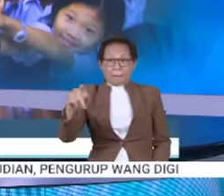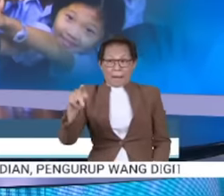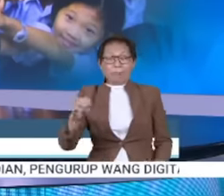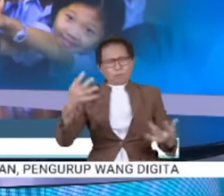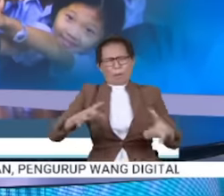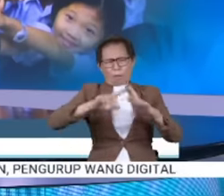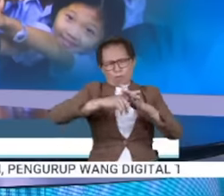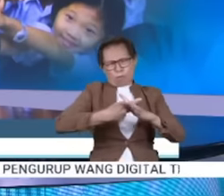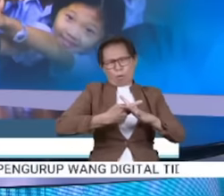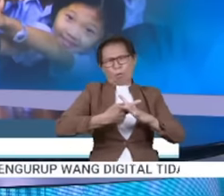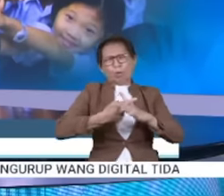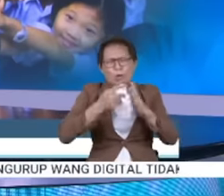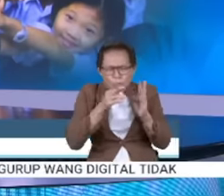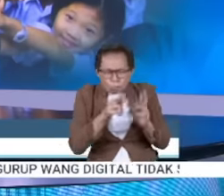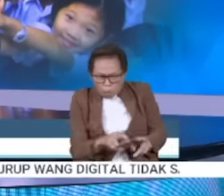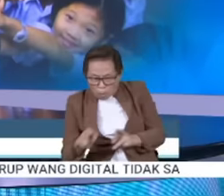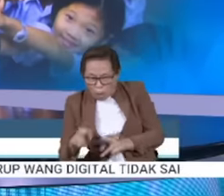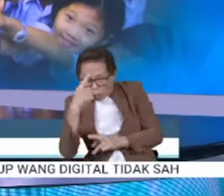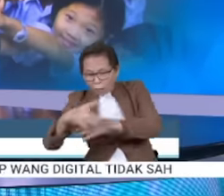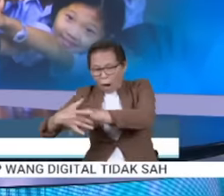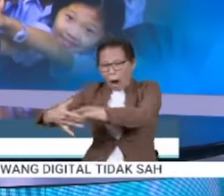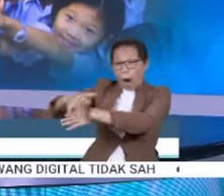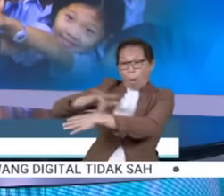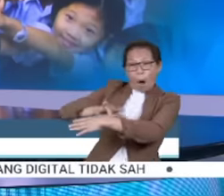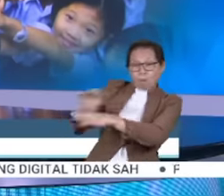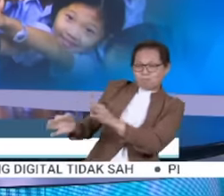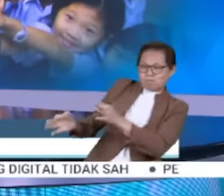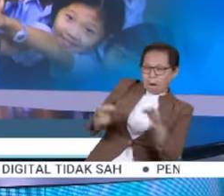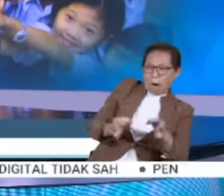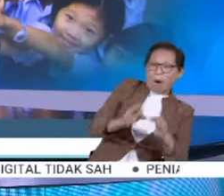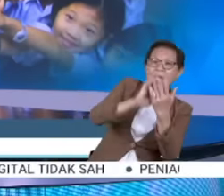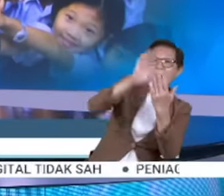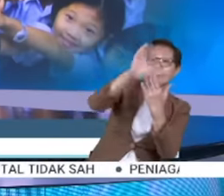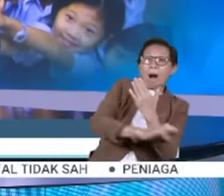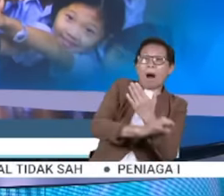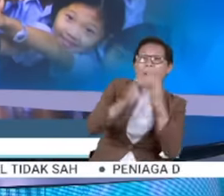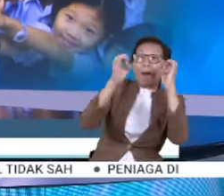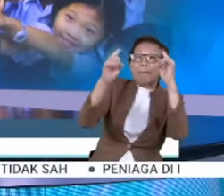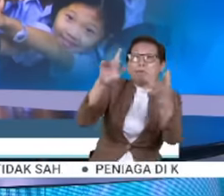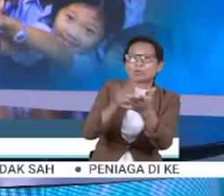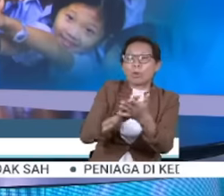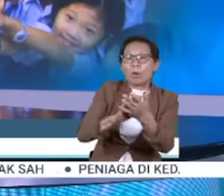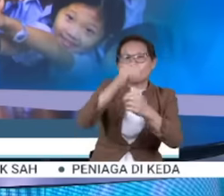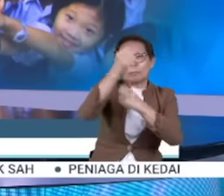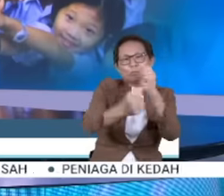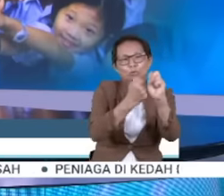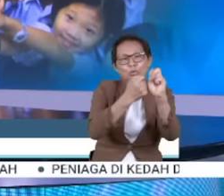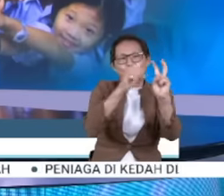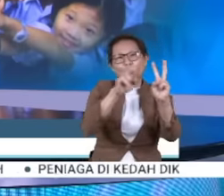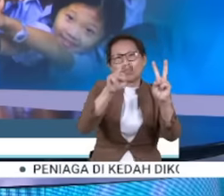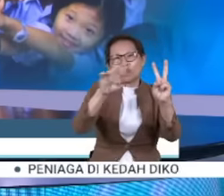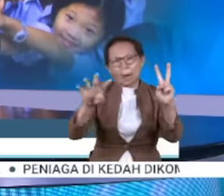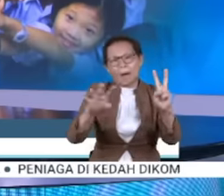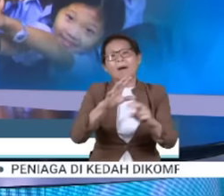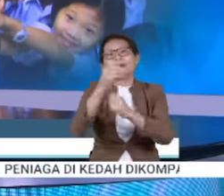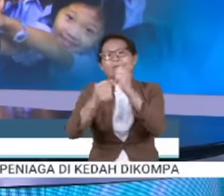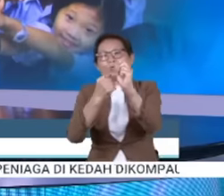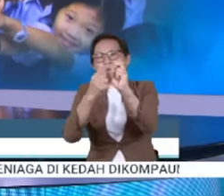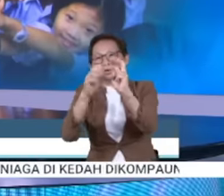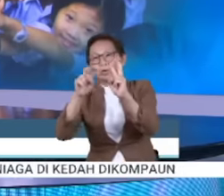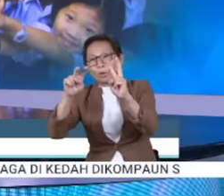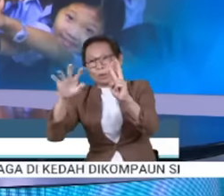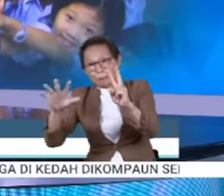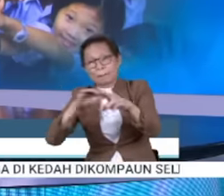Pendidikan telah memulihkan usai merancang untuk mengawalkan kalender akademik persekolahan bagi sesi 2024 2025